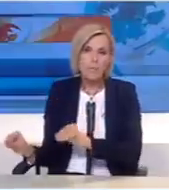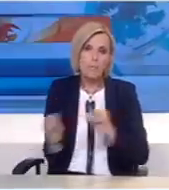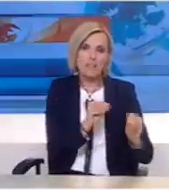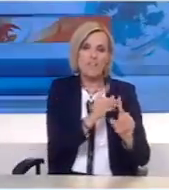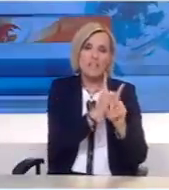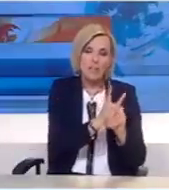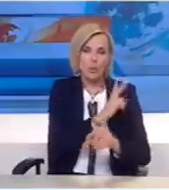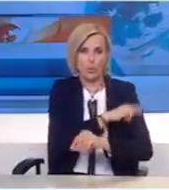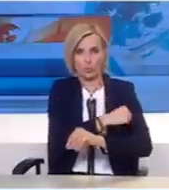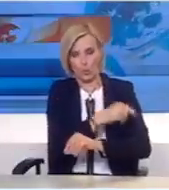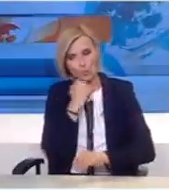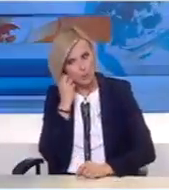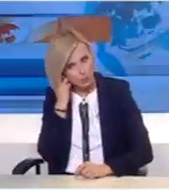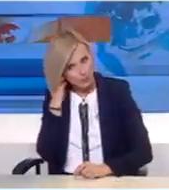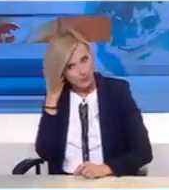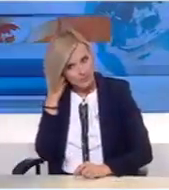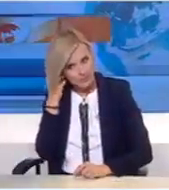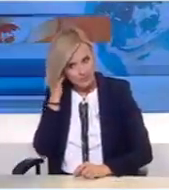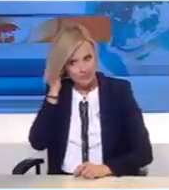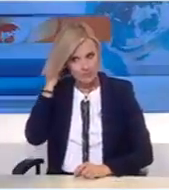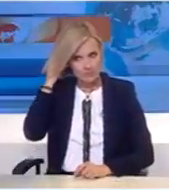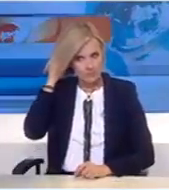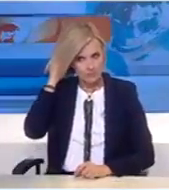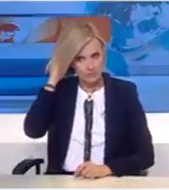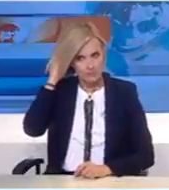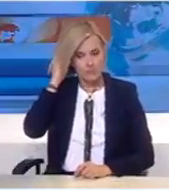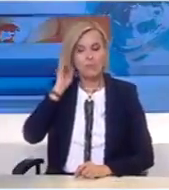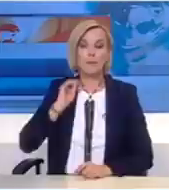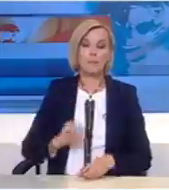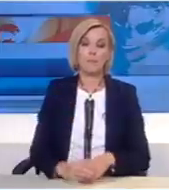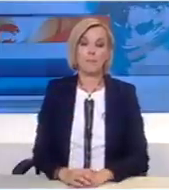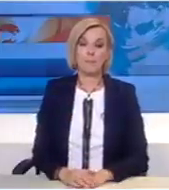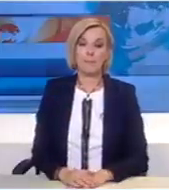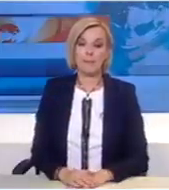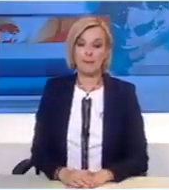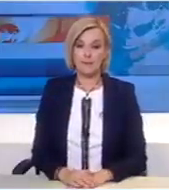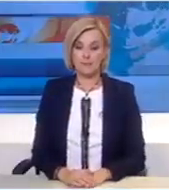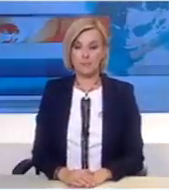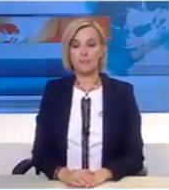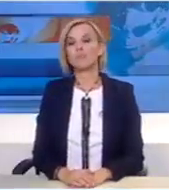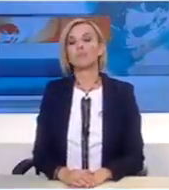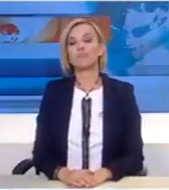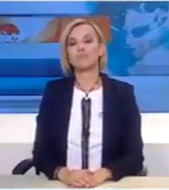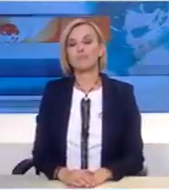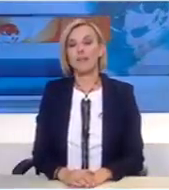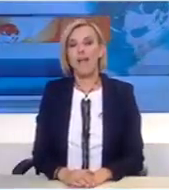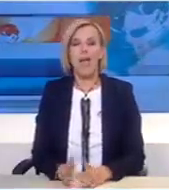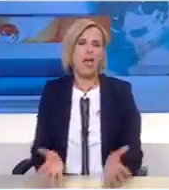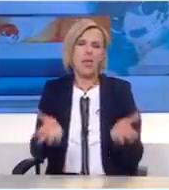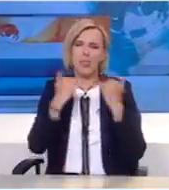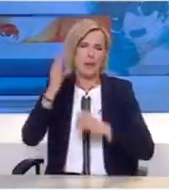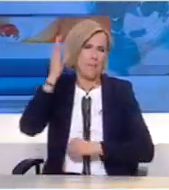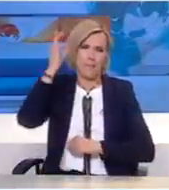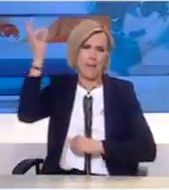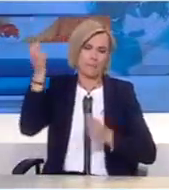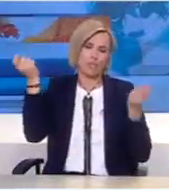αναφοράς. Τώρα, να πω και κάτι άλλο. Δεν υπάρχει περίπτωση, ούτε πρόκειται